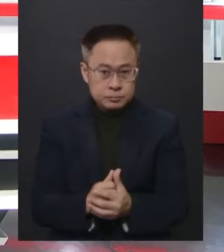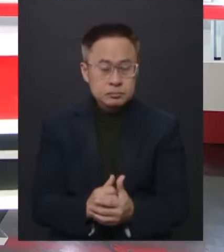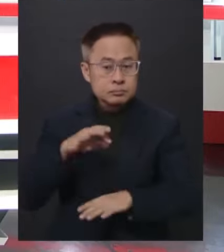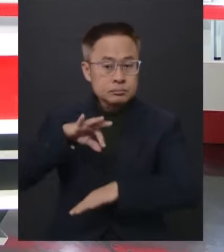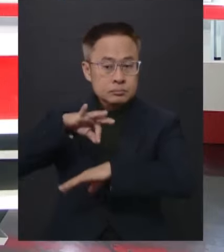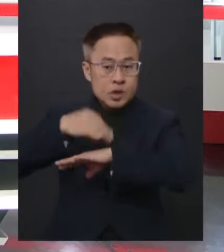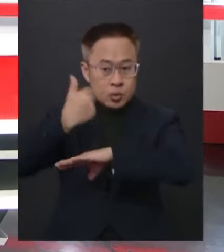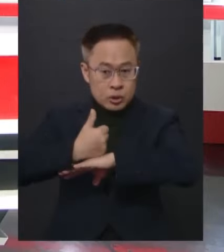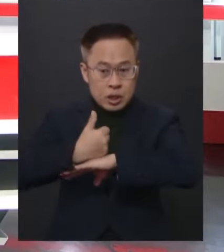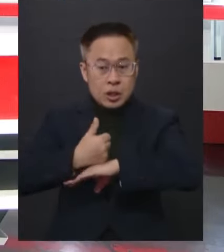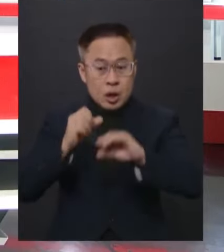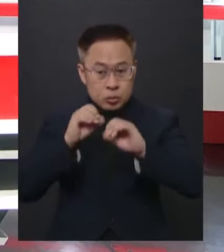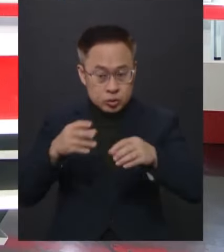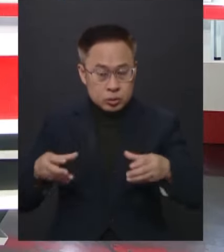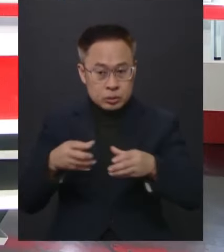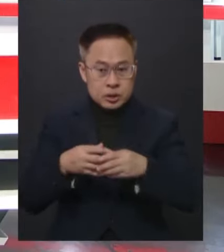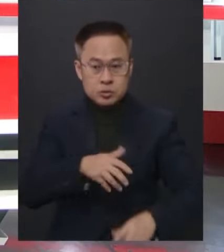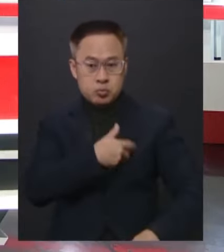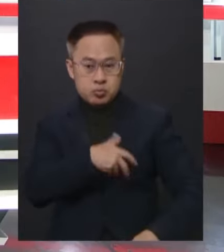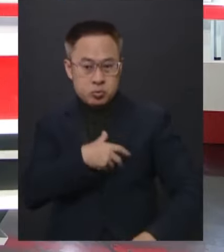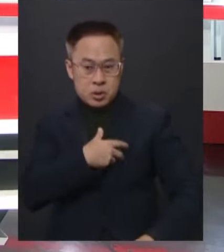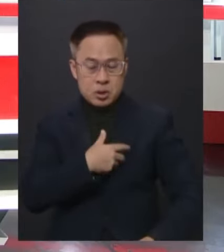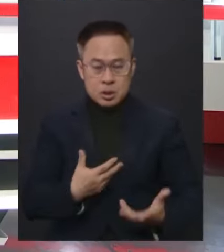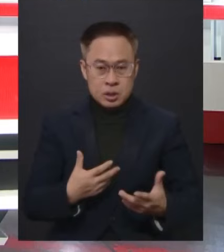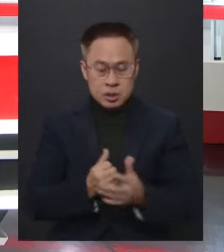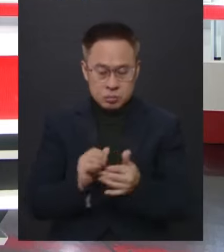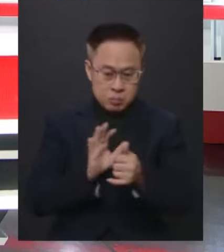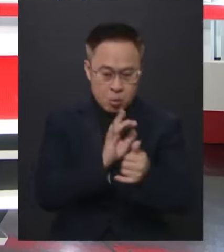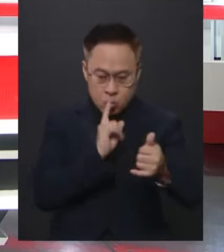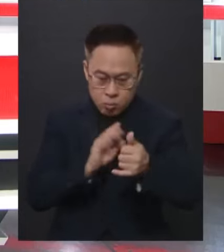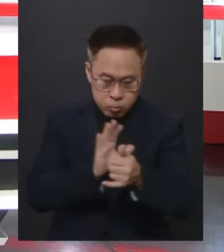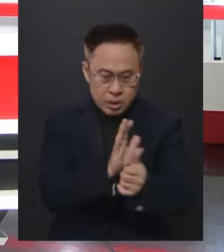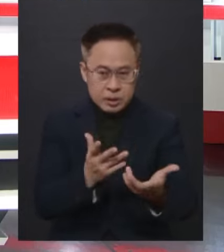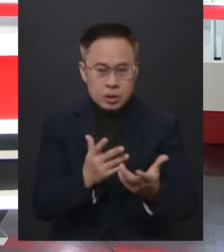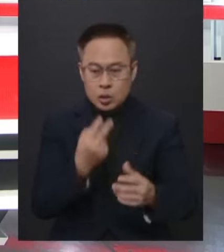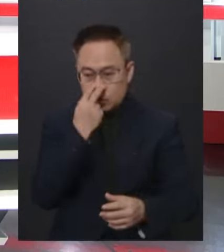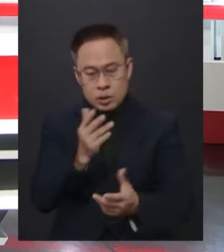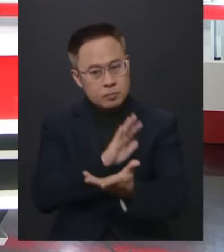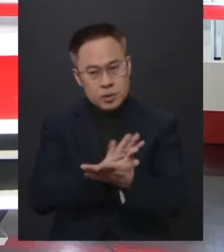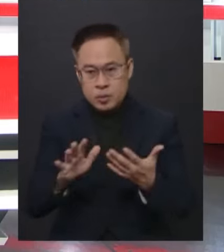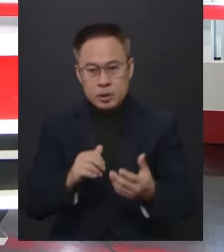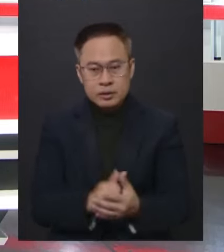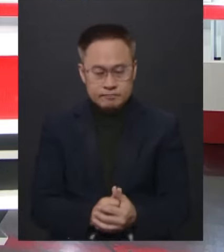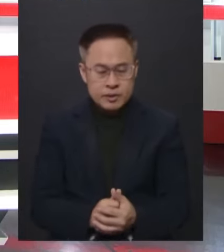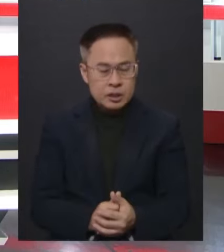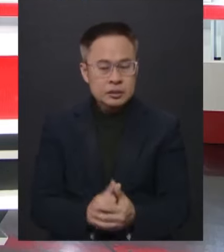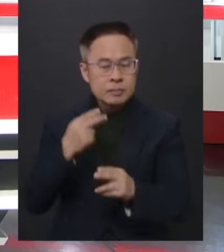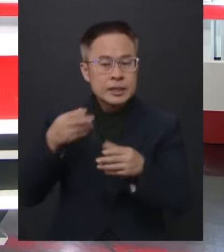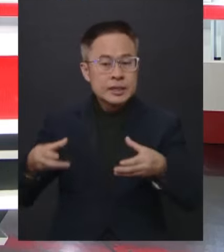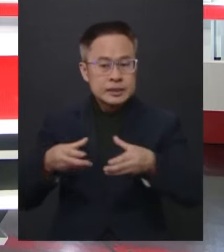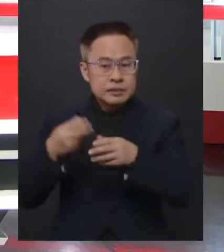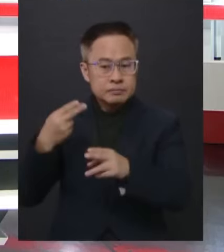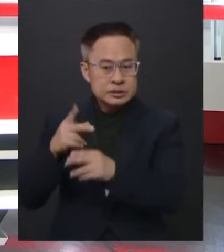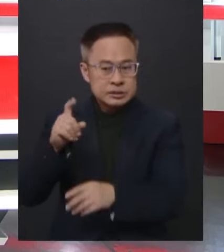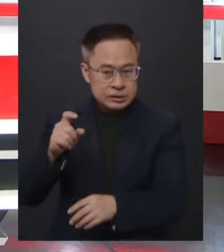ำแหน่งเป็นหัวหน้าโค้ชแล้วด้วยเนี่ยการใช้อากัปกิริยาที่ไม่เหมาะสมมันก็แสดงถึงภาพลักษณ์ต่างๆที่ไม่ดีต่อสโ